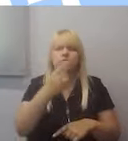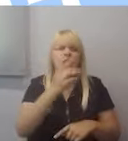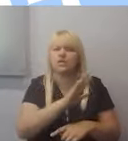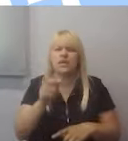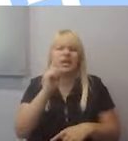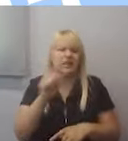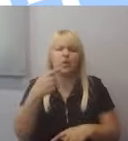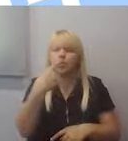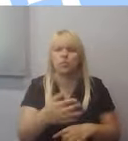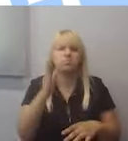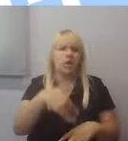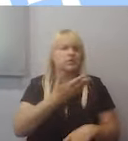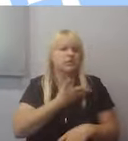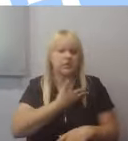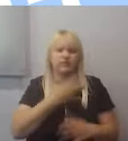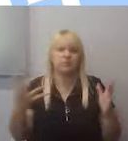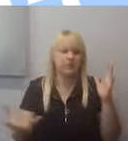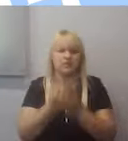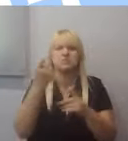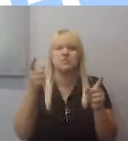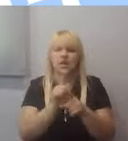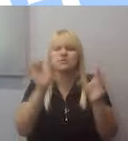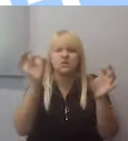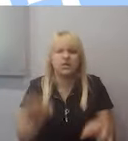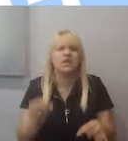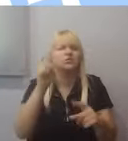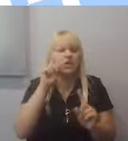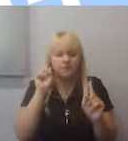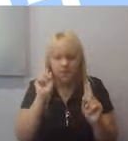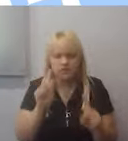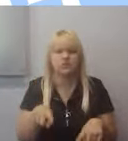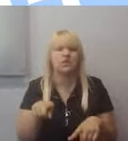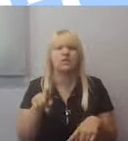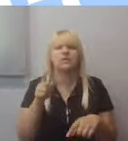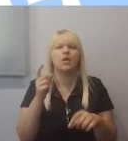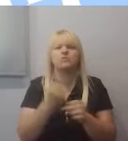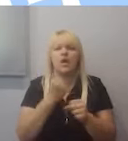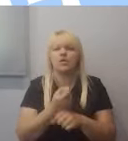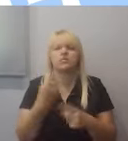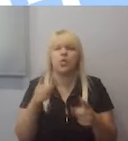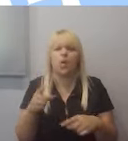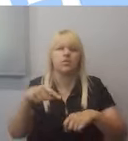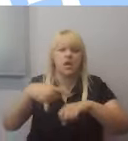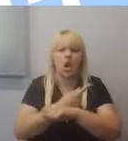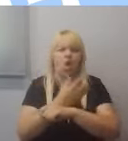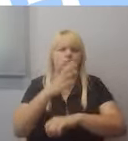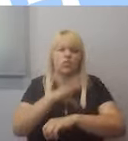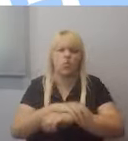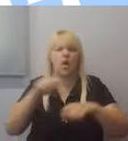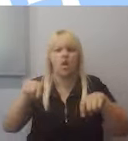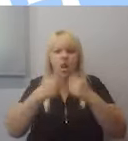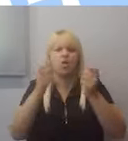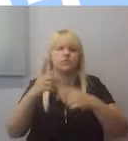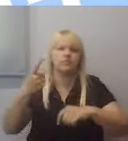dzīvības izglābšanu bet patiešām to ka mēs zinām ko darīt ar satraumētu roku salauztu vai iegrieztu